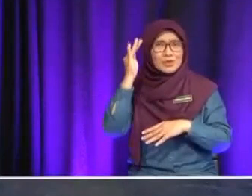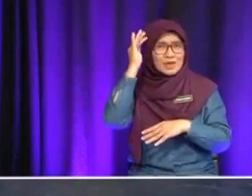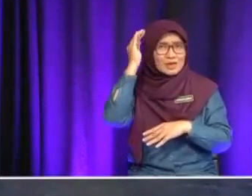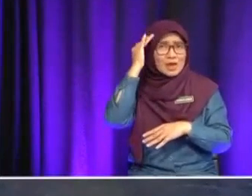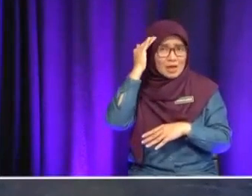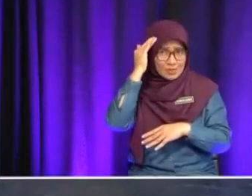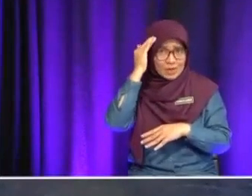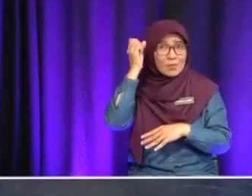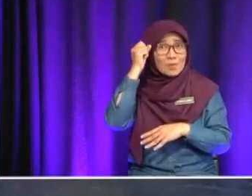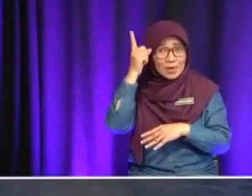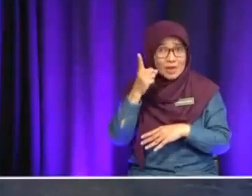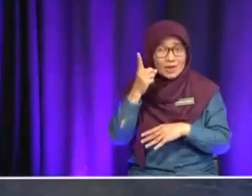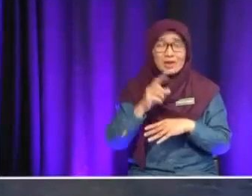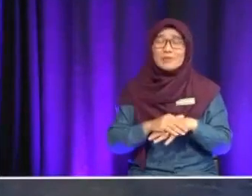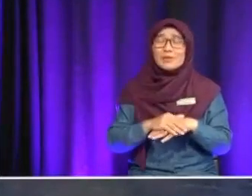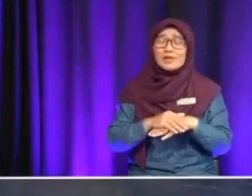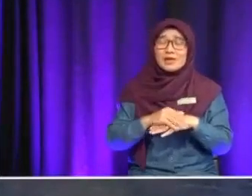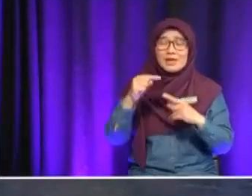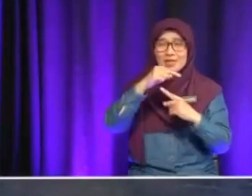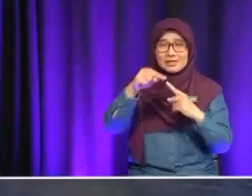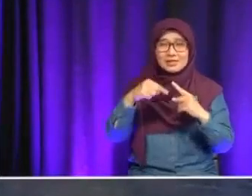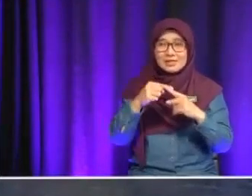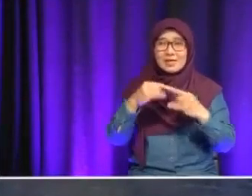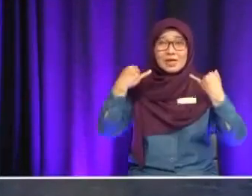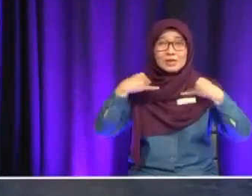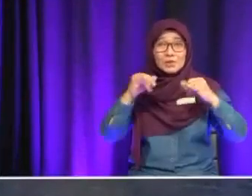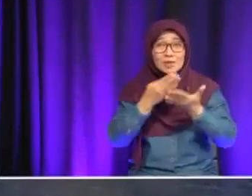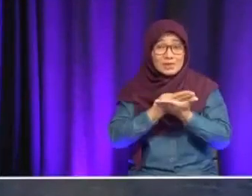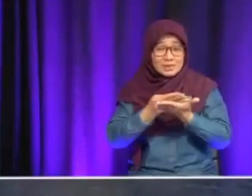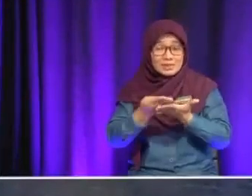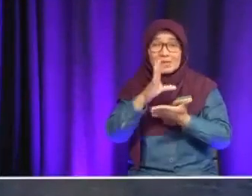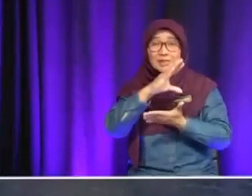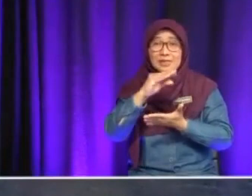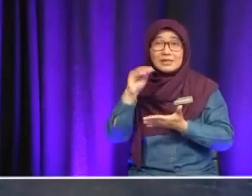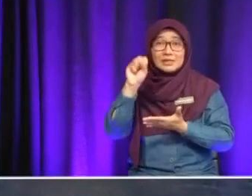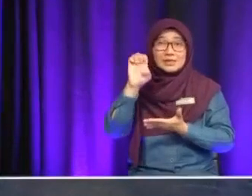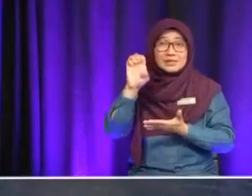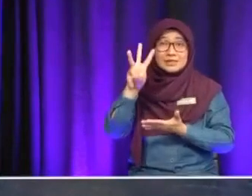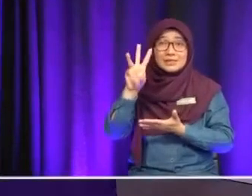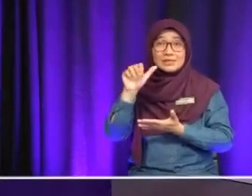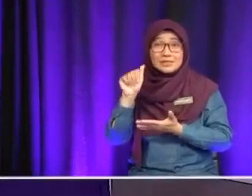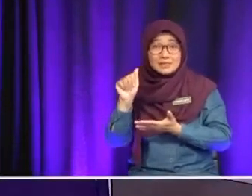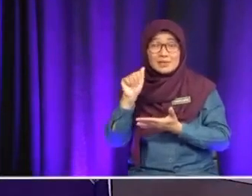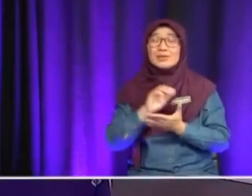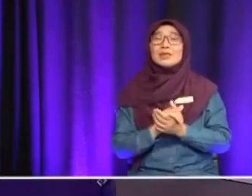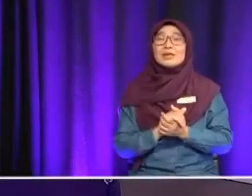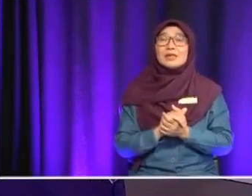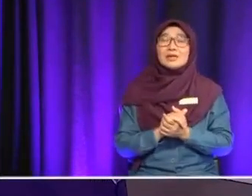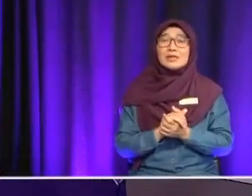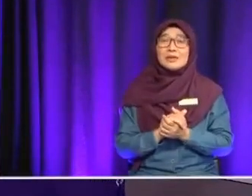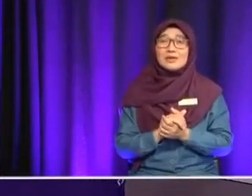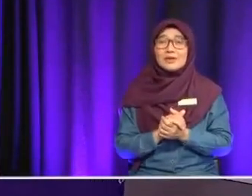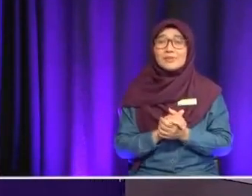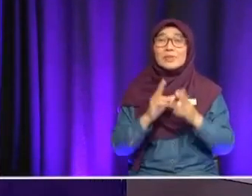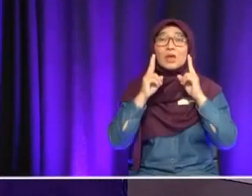tadi, al-bait dan juga sewa al-ijarah. Jadi Ustazah nak tambah apa lagi ke untuk segmen kali ini? Untuk segmen kali ini, maksudnya